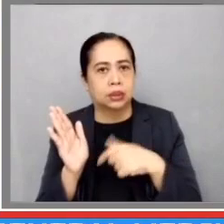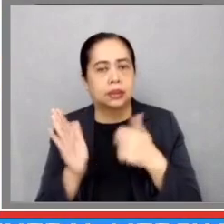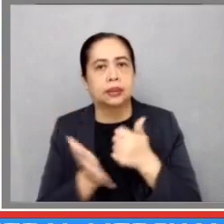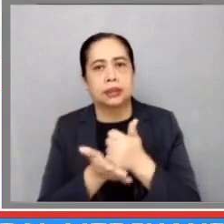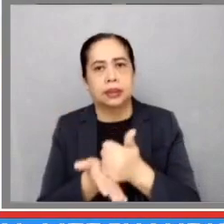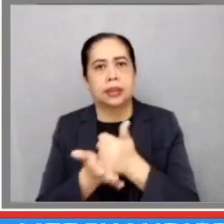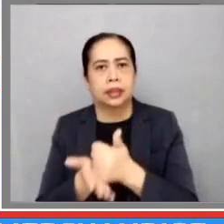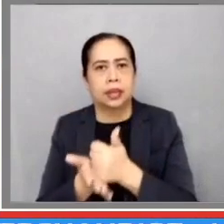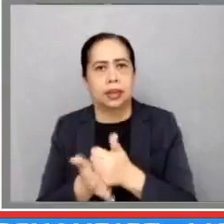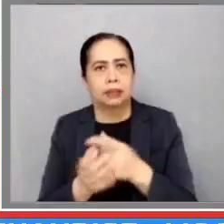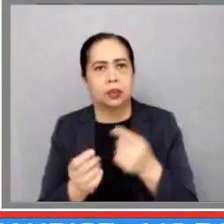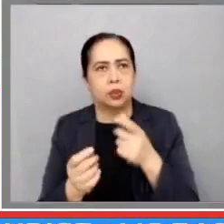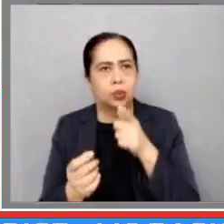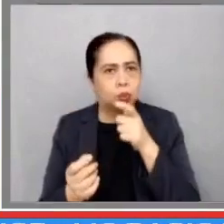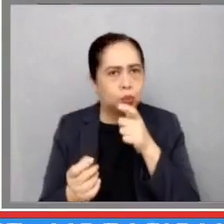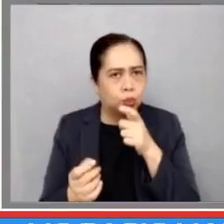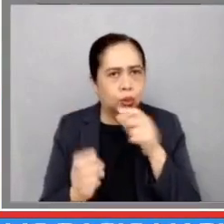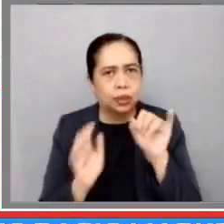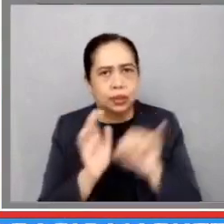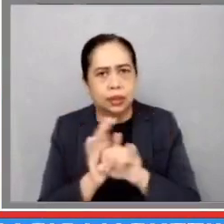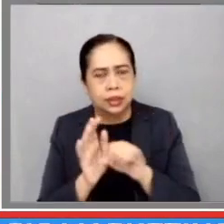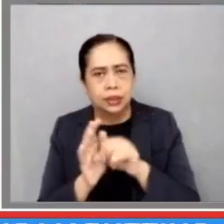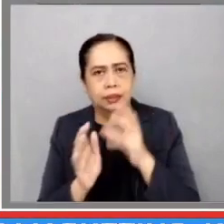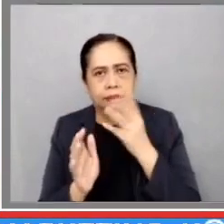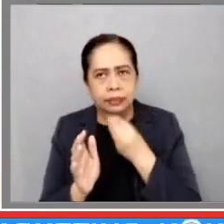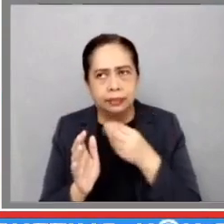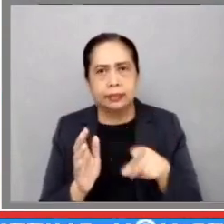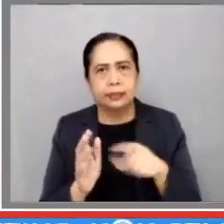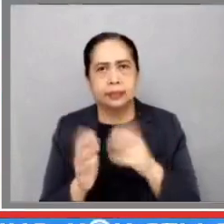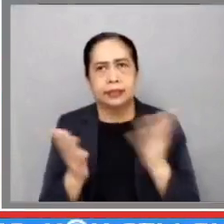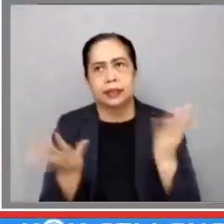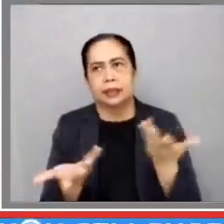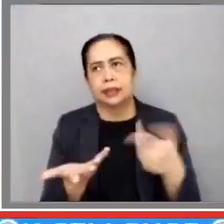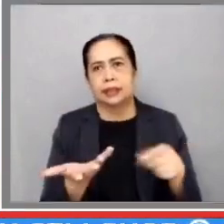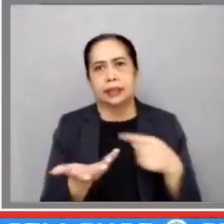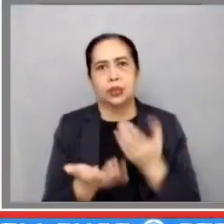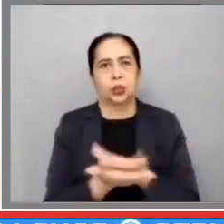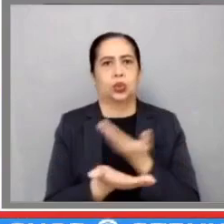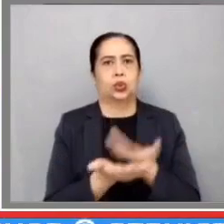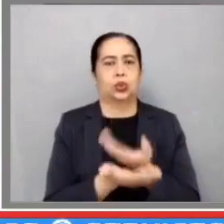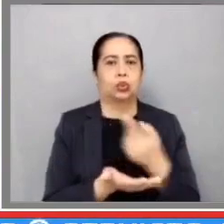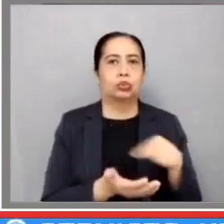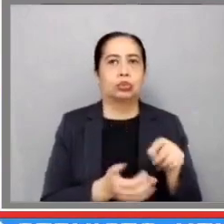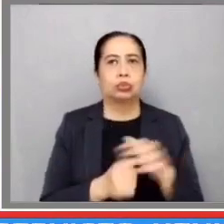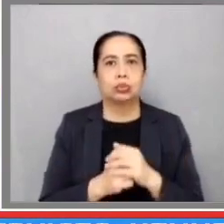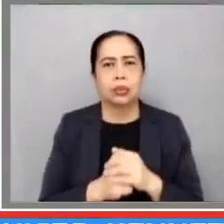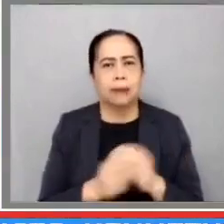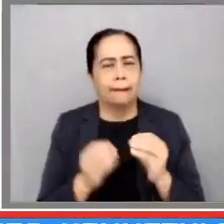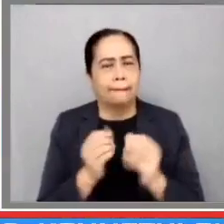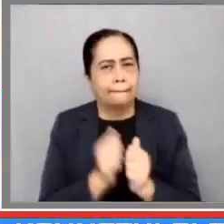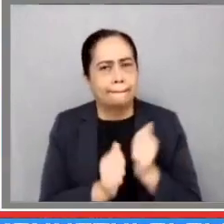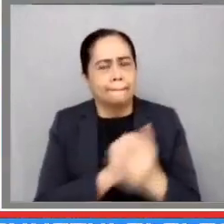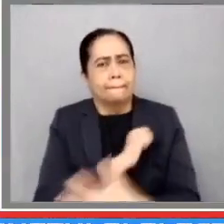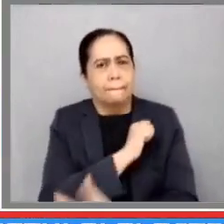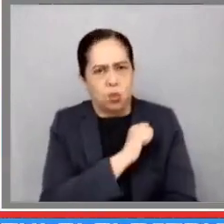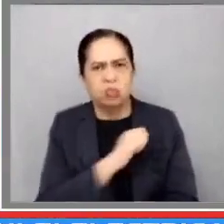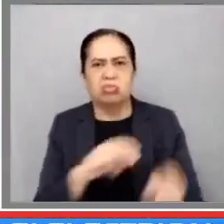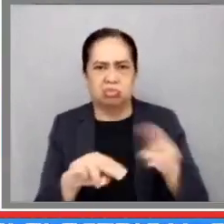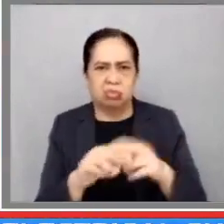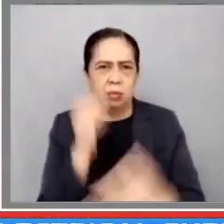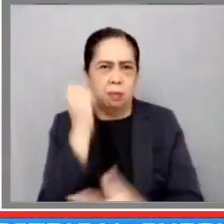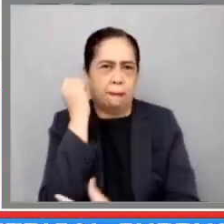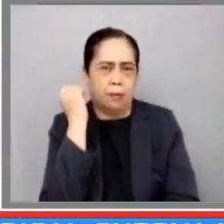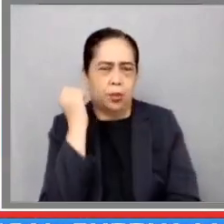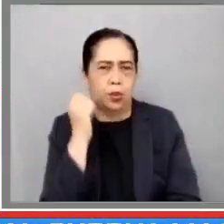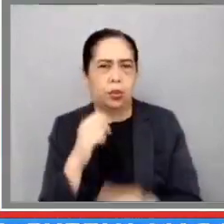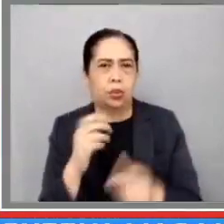na ma-identify yung mga kababayan natin. Kumbaga ito yung mga bagong poorest of the poor. Ano po? Apo. Na ito rin yung